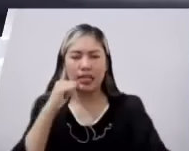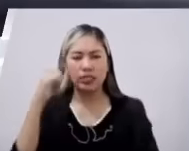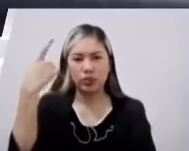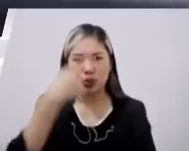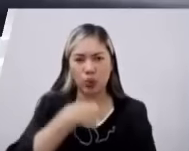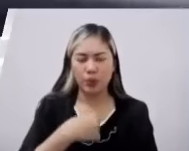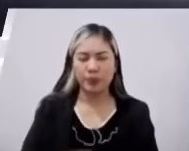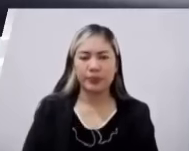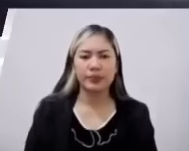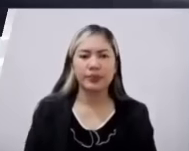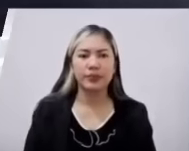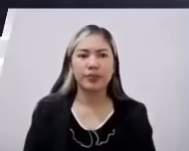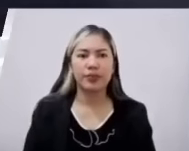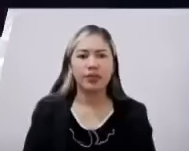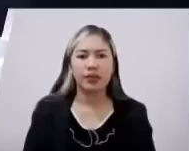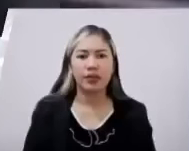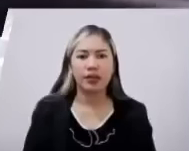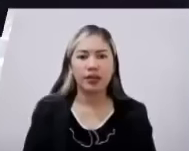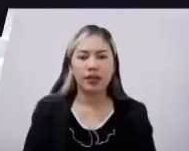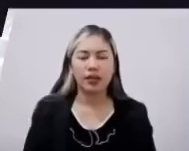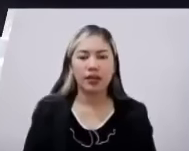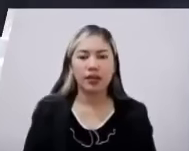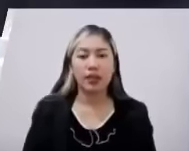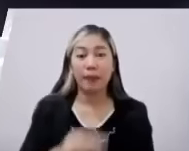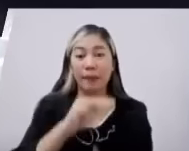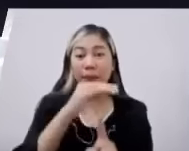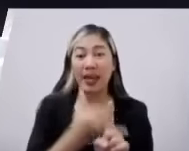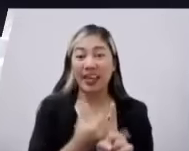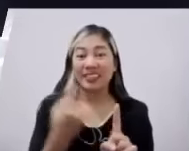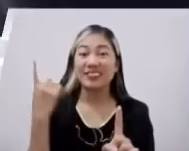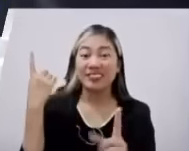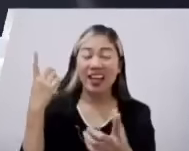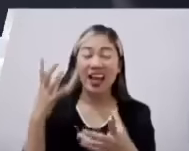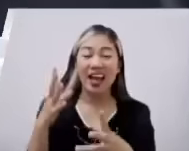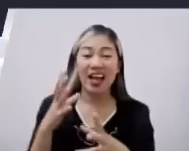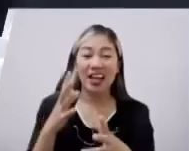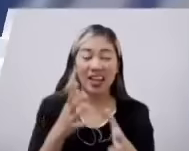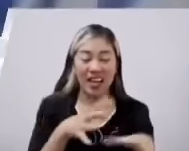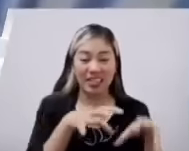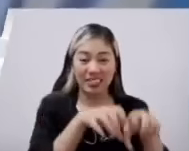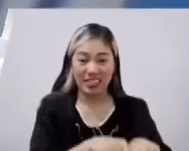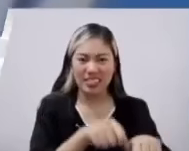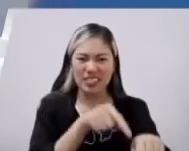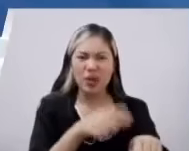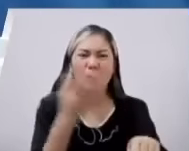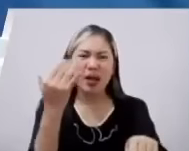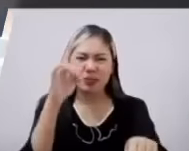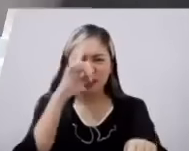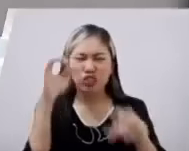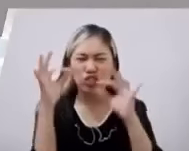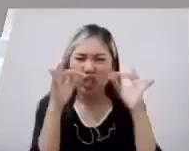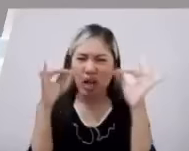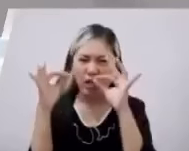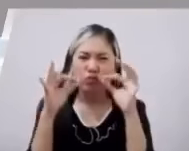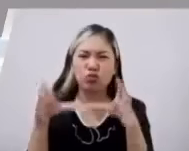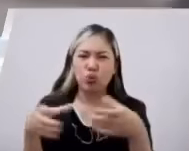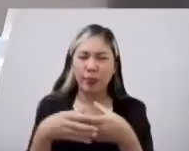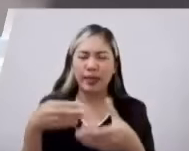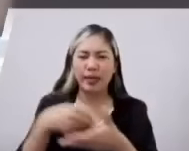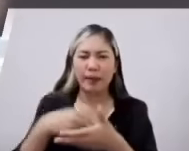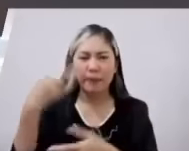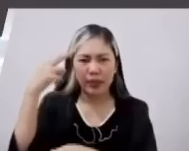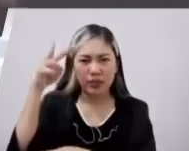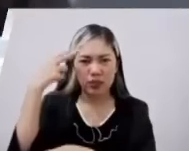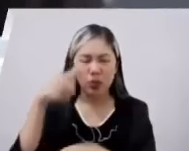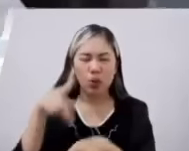Mayo nang maarest sa Sabogo, Cebu, si Haas na konektado umano sa Sinaloa drug cartel ng Mexico at nasa likod raw ng pagpasok ng malaking bulto ng